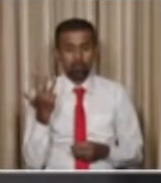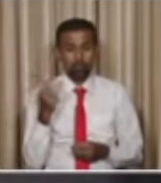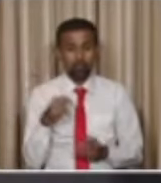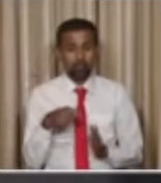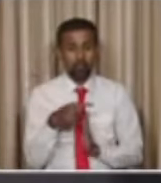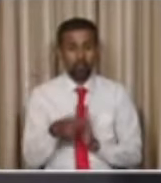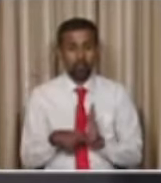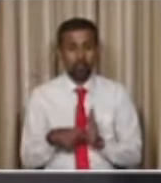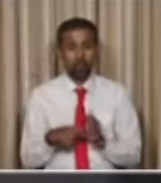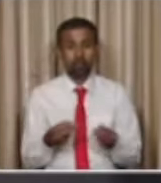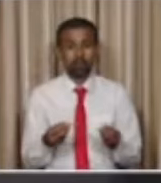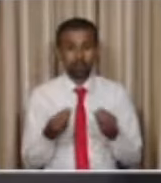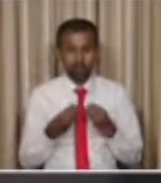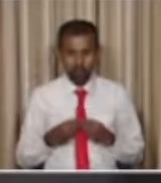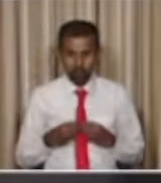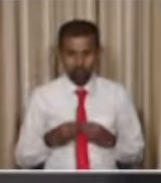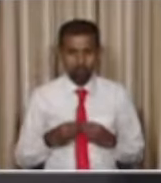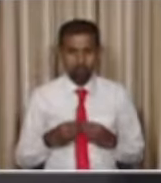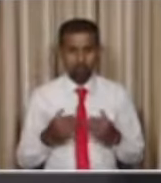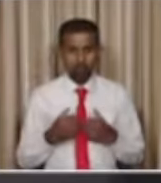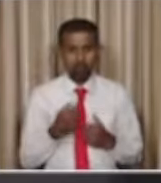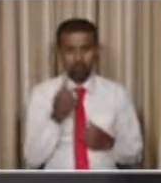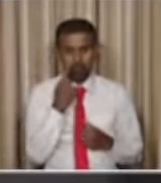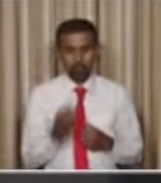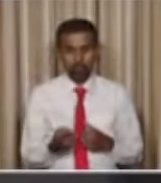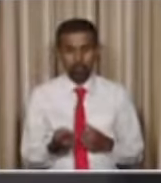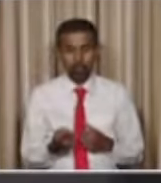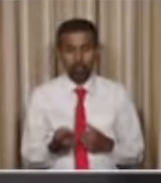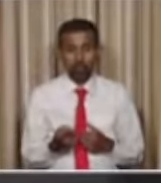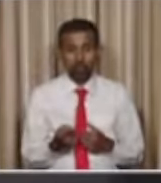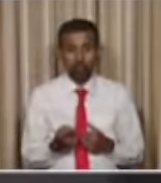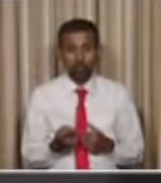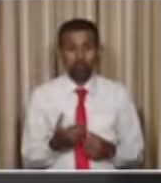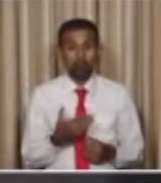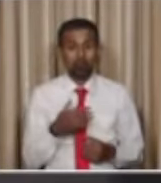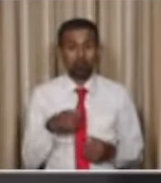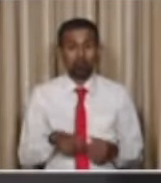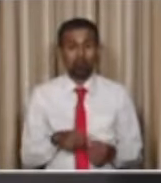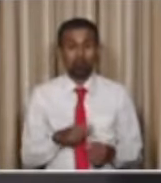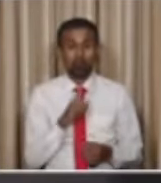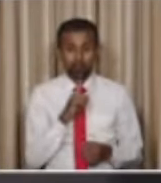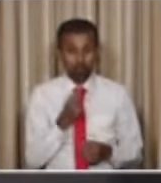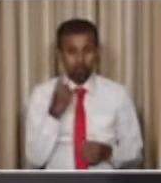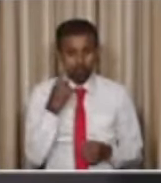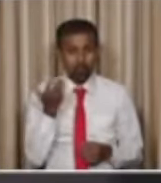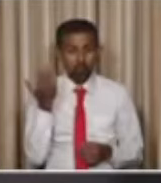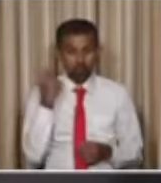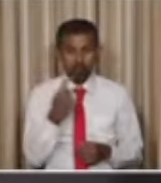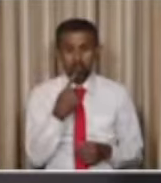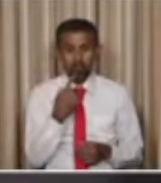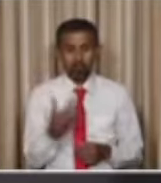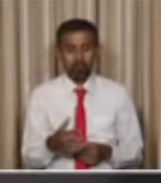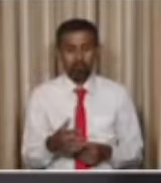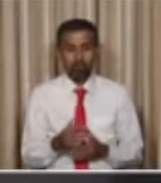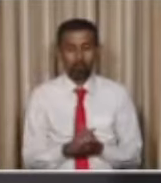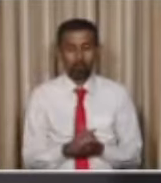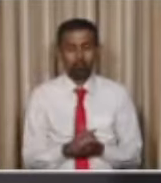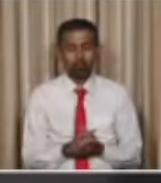ಮೇರಾಟ ಹಂದುನ್ನಲಾದೇನಕೊಟ ಅಪಿ ದೆಕ್ಕ ಕೊರಹೆ ಕಿಂಬುಲ್ಲು ದೆಕ್ಕ ಇವಾಕಟ ಕ್ಯೂವ